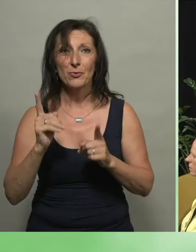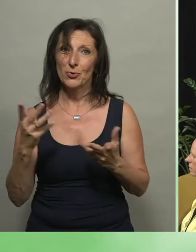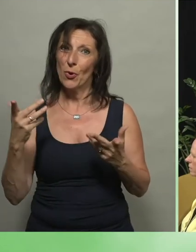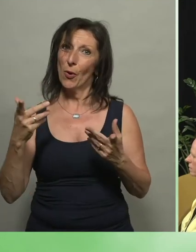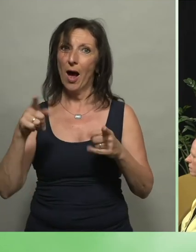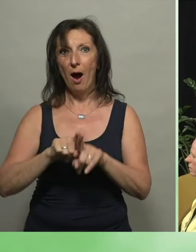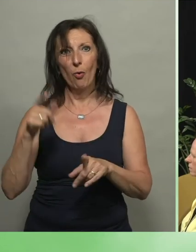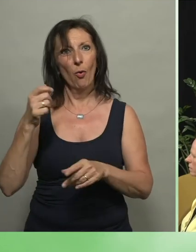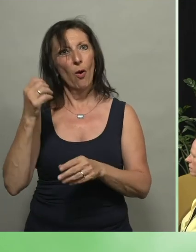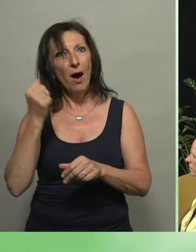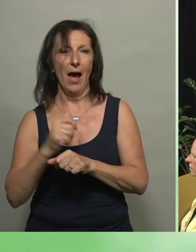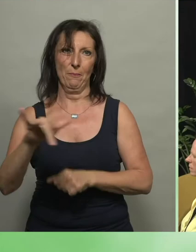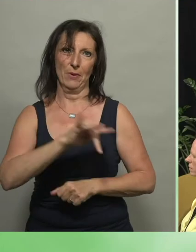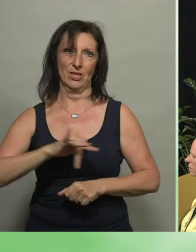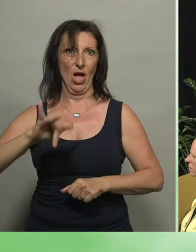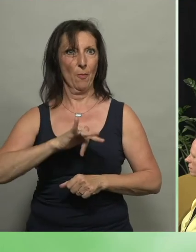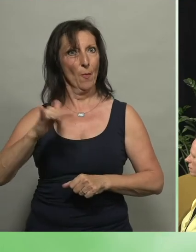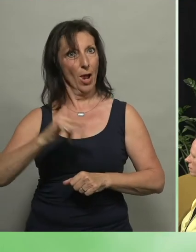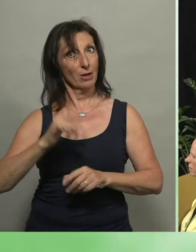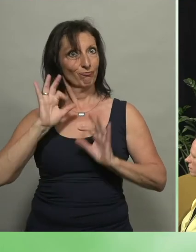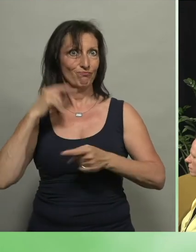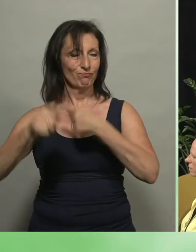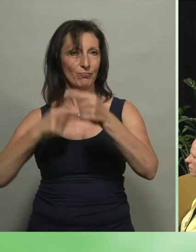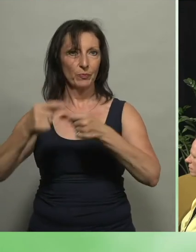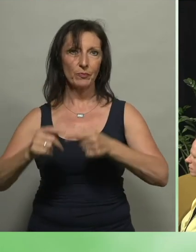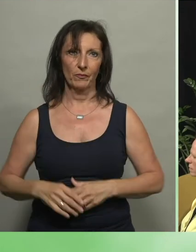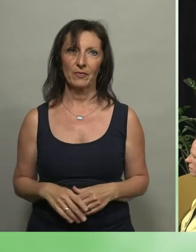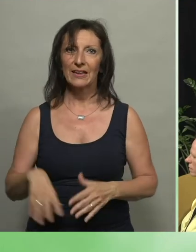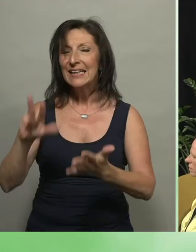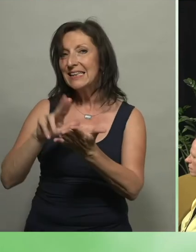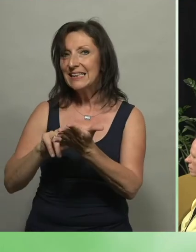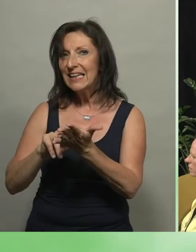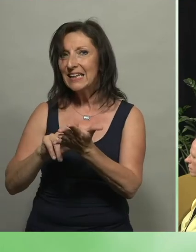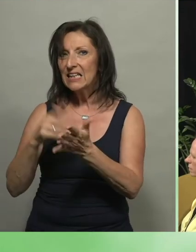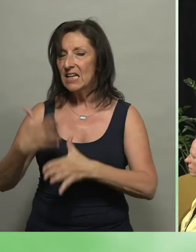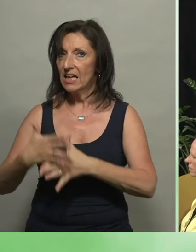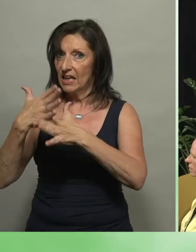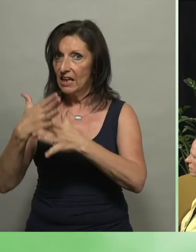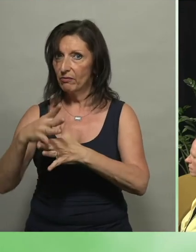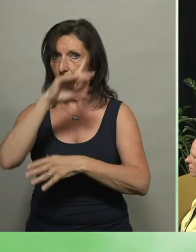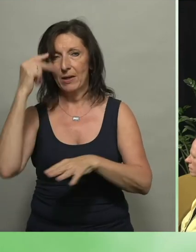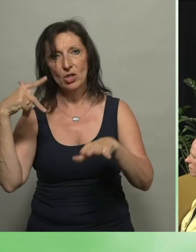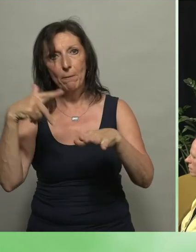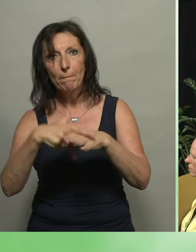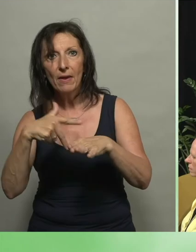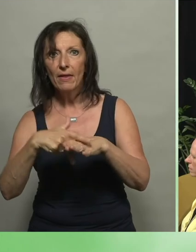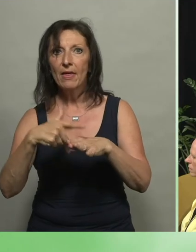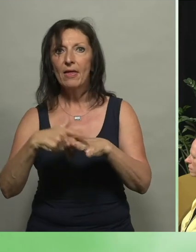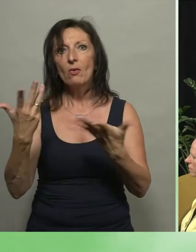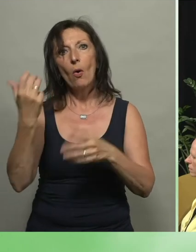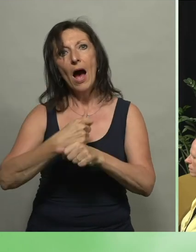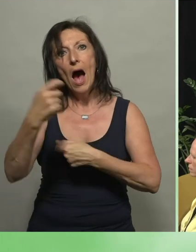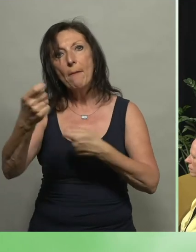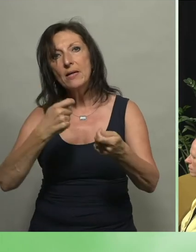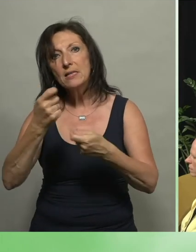produktive Arbeitsplätze zu schaffen. Die Digitalisierung stärkt die Inklusion von Menschen mit Behinderung in den Arbeitsmarkt aus meiner